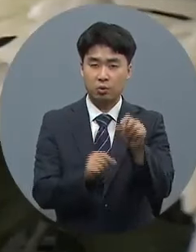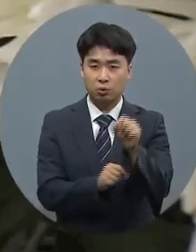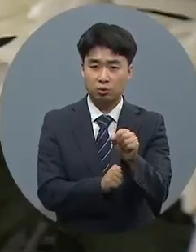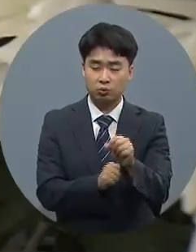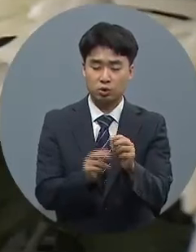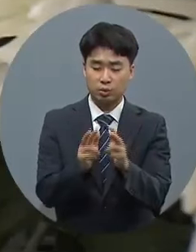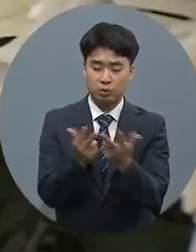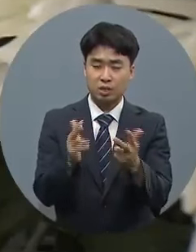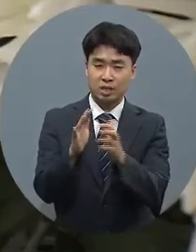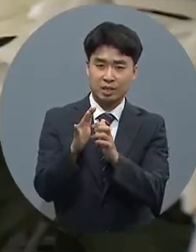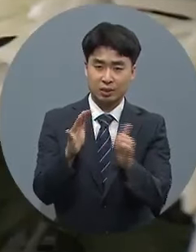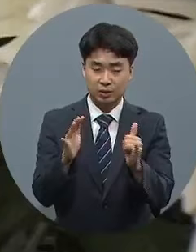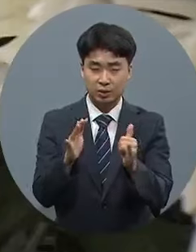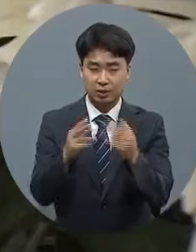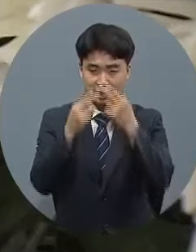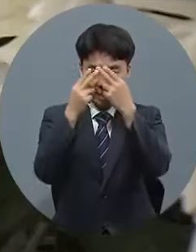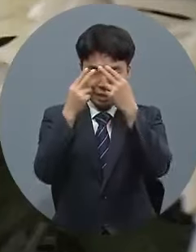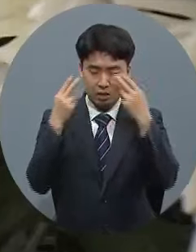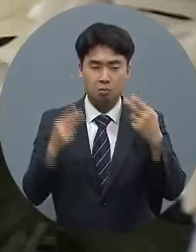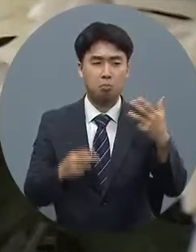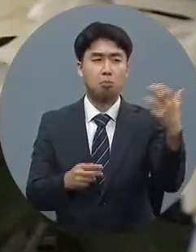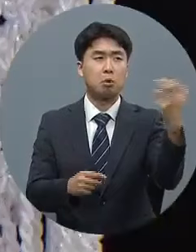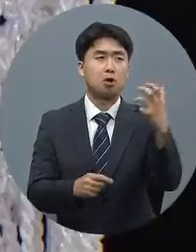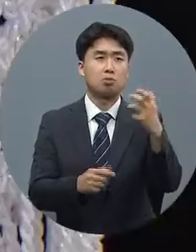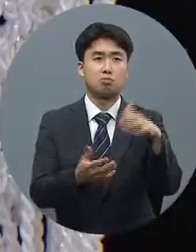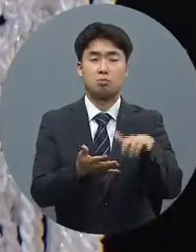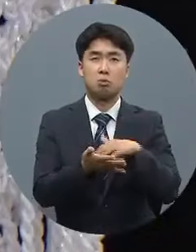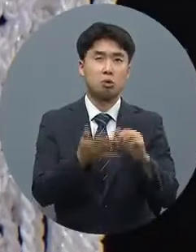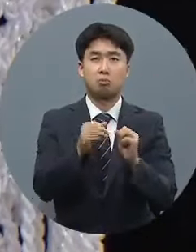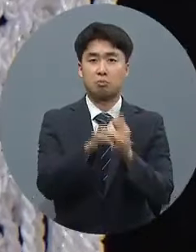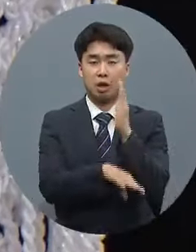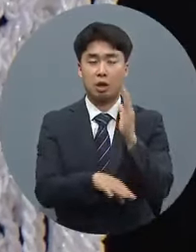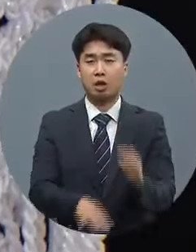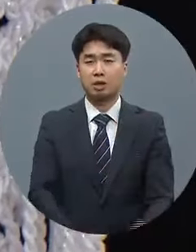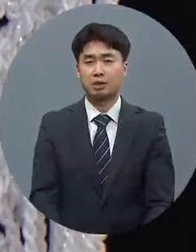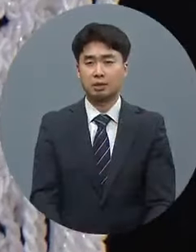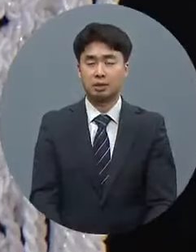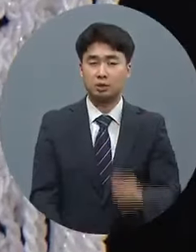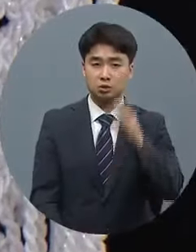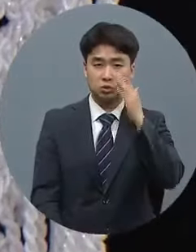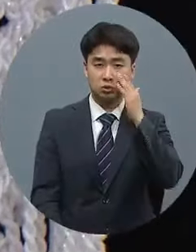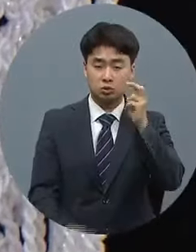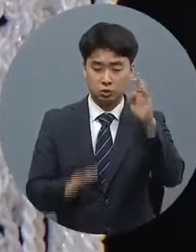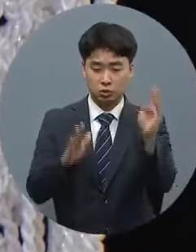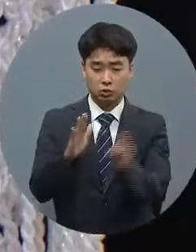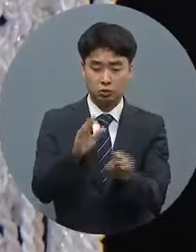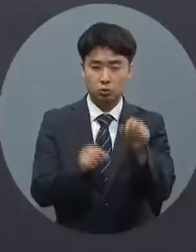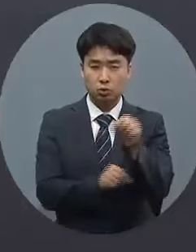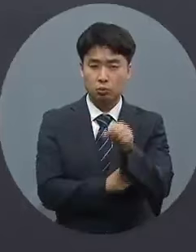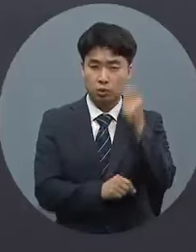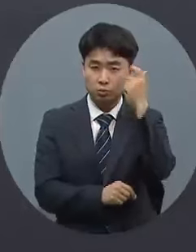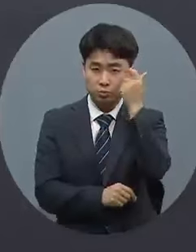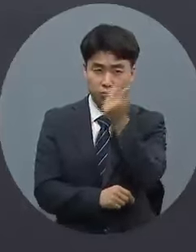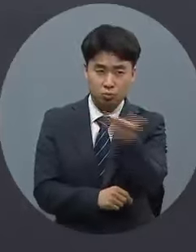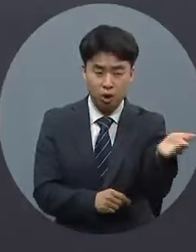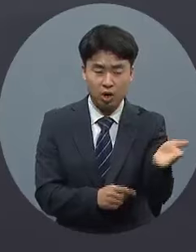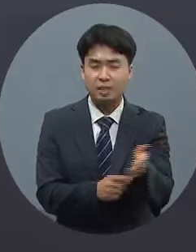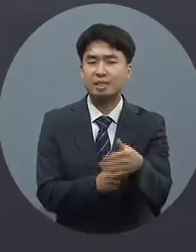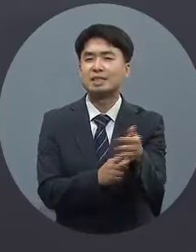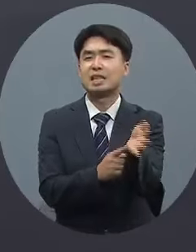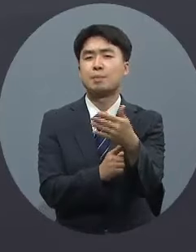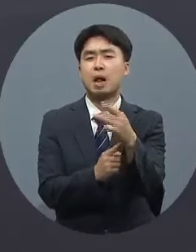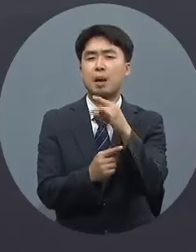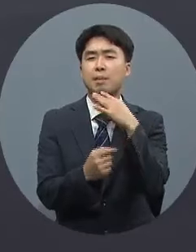가족 장례는 취재진이 파악한 것만여 건이 넘습니다 실제 울산시 공무원들에게 물었더니 조기를 설치하는 정도의